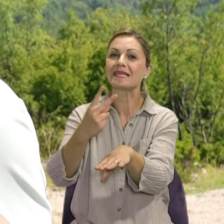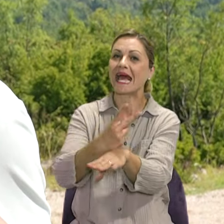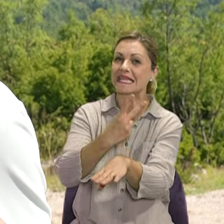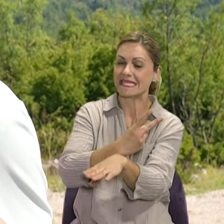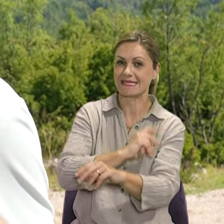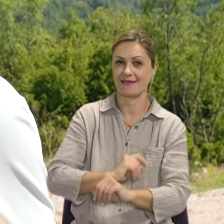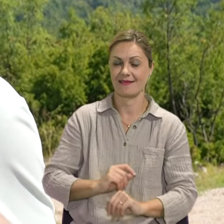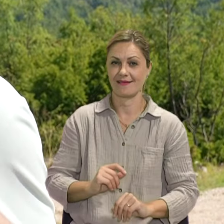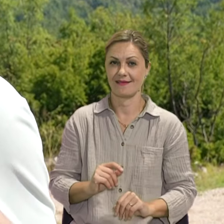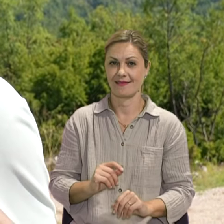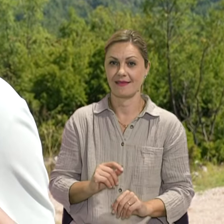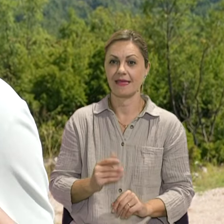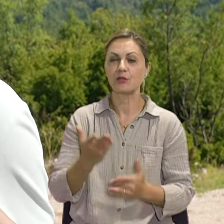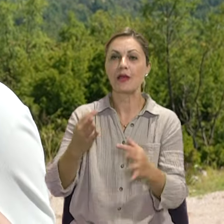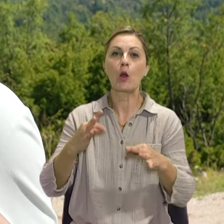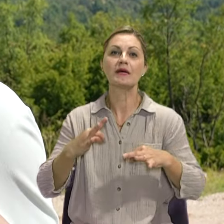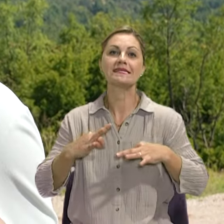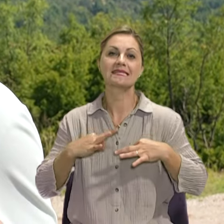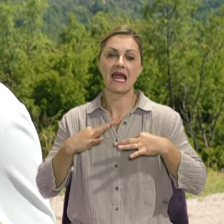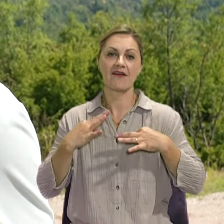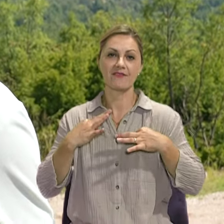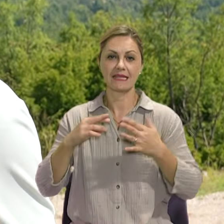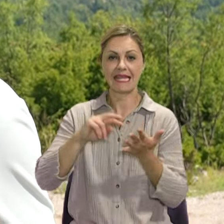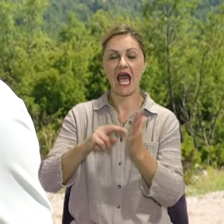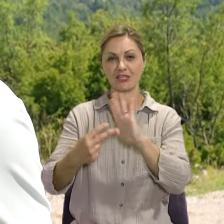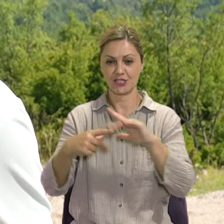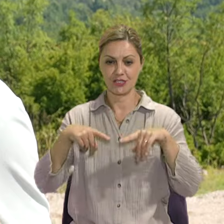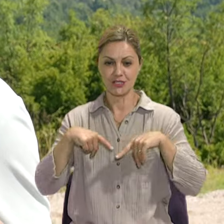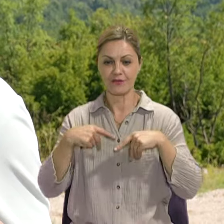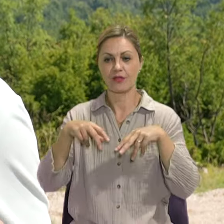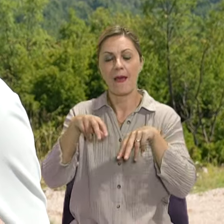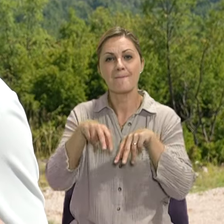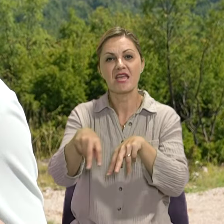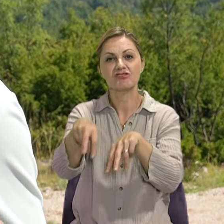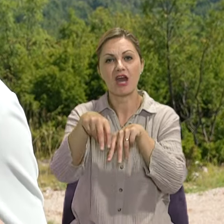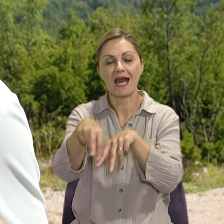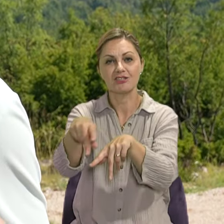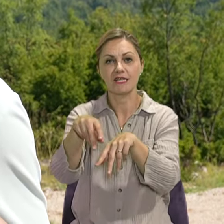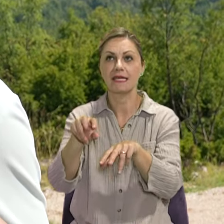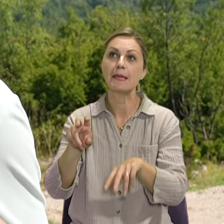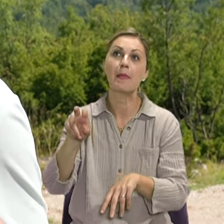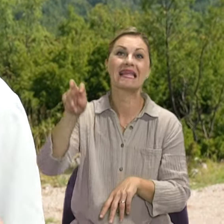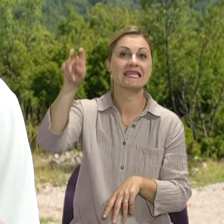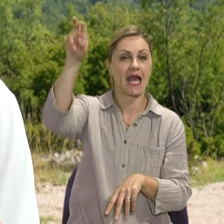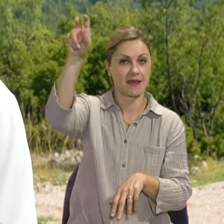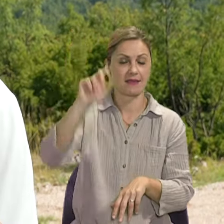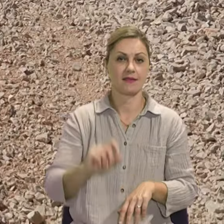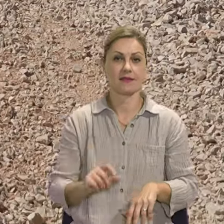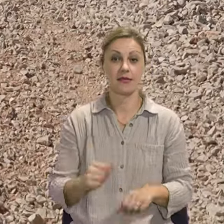i kulturnom baštinom i kreiranje zdravog načina života kroz pješačenje, planinarenje i ostale